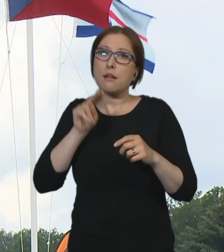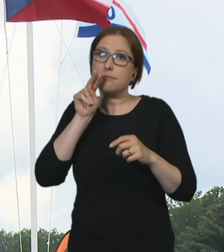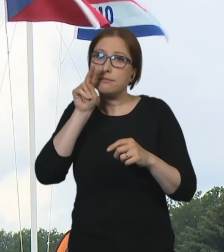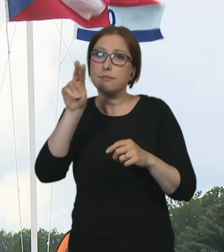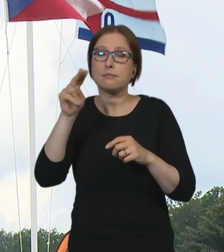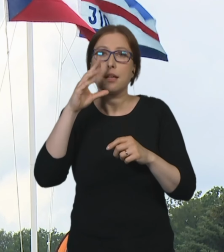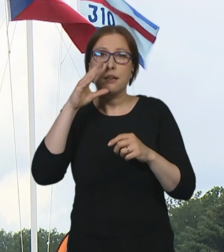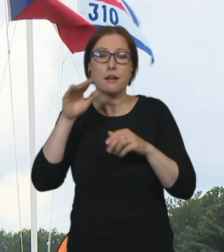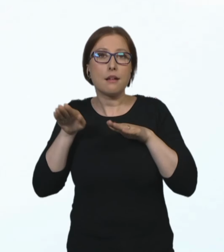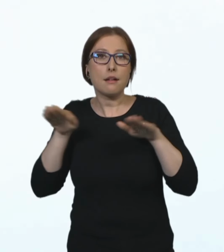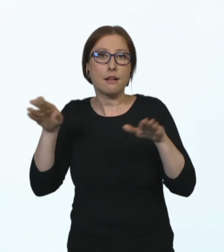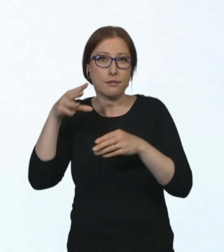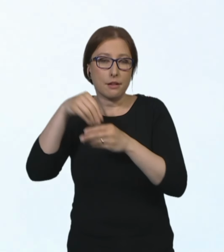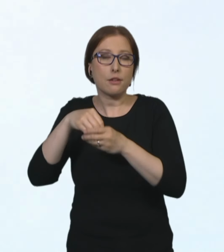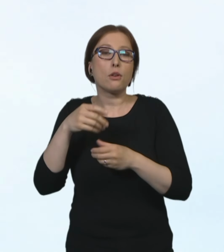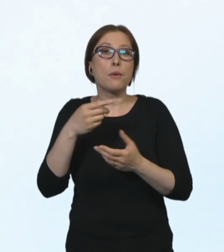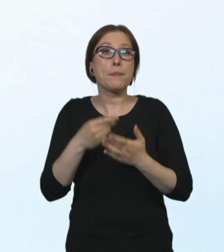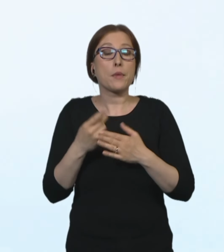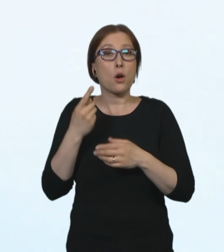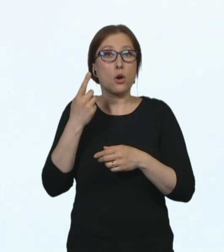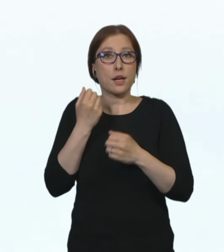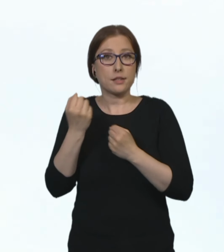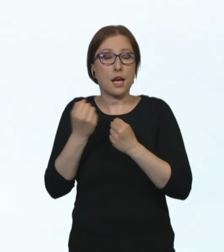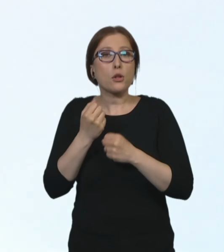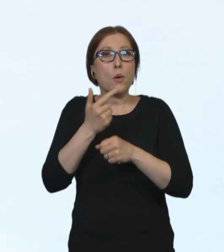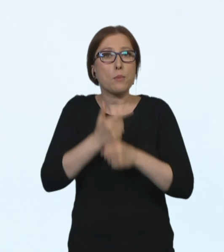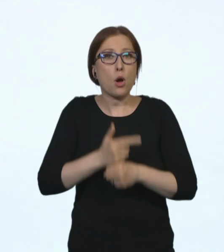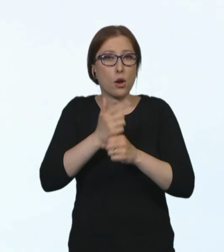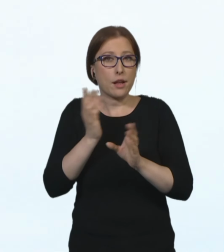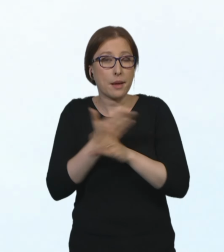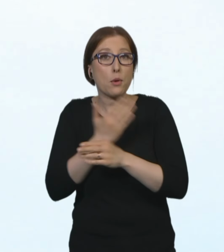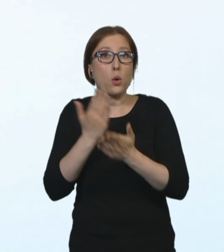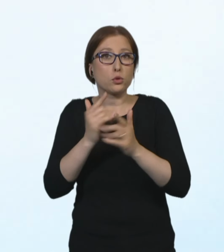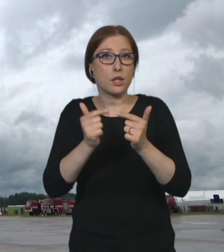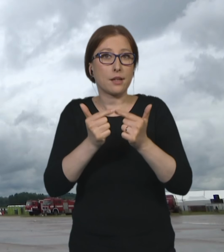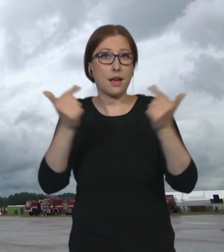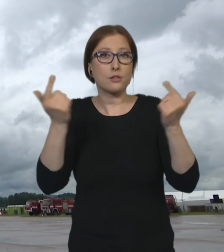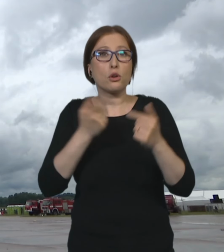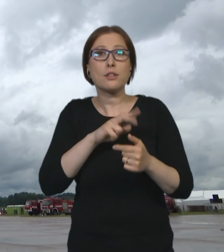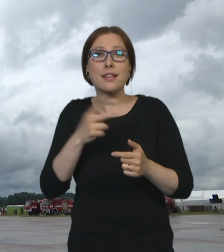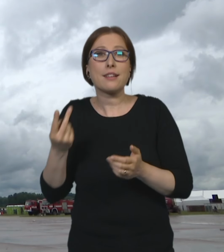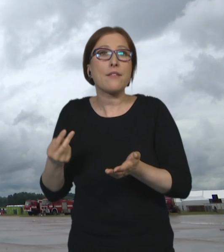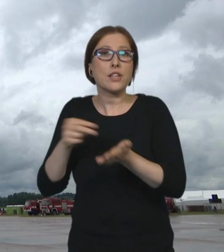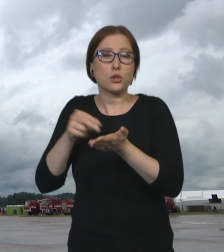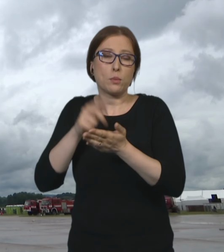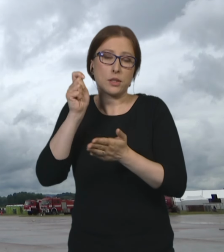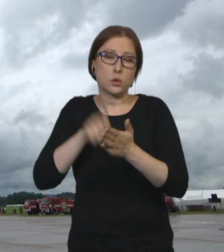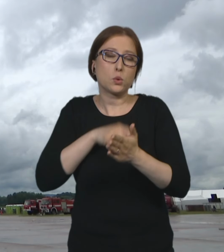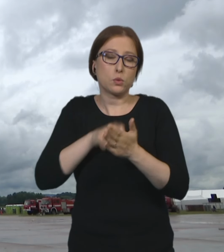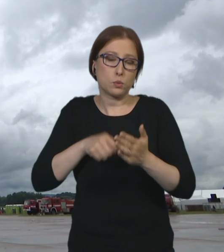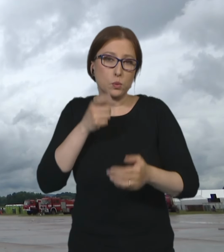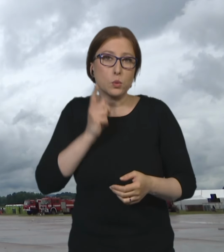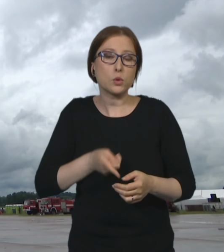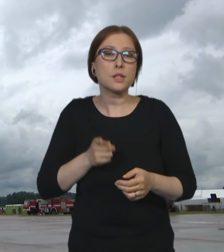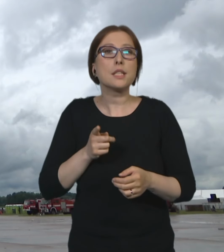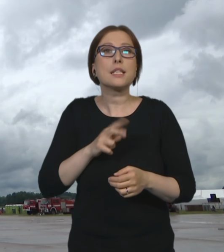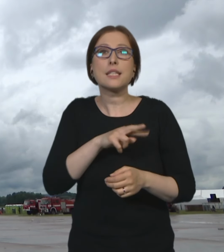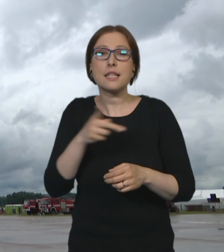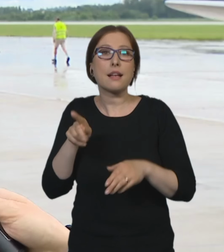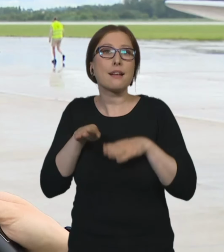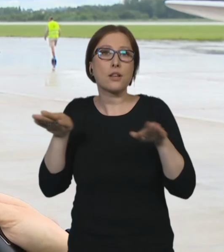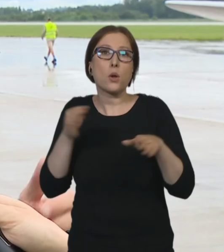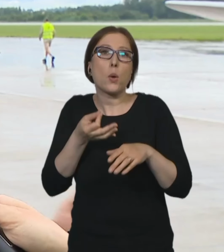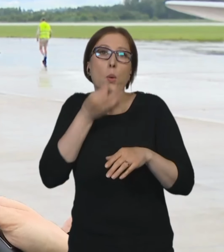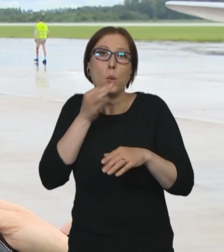napětím kontrolovali organizátoři. I když se popoledně v Pardubicích vyjasnilo, některá vystoupení museli zrušit. Pár letadel prostě